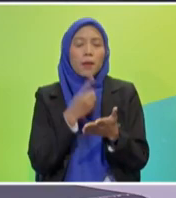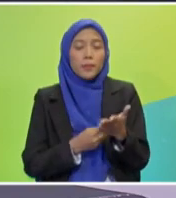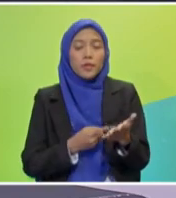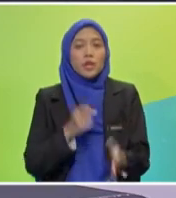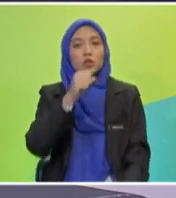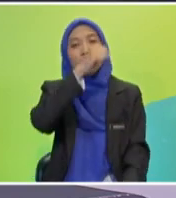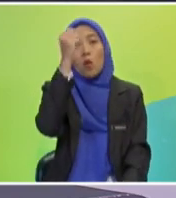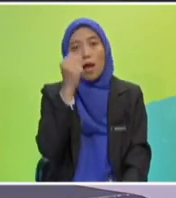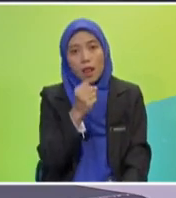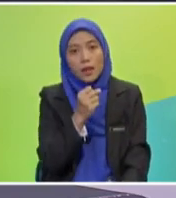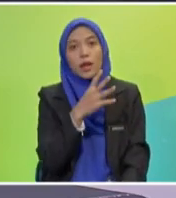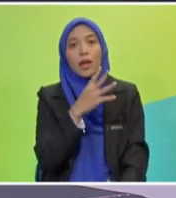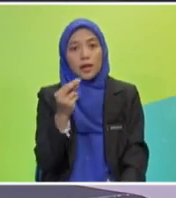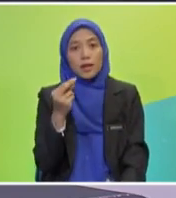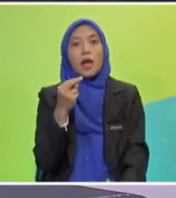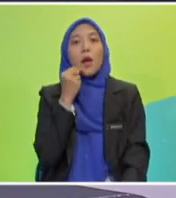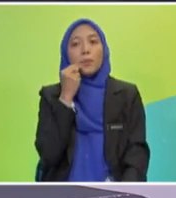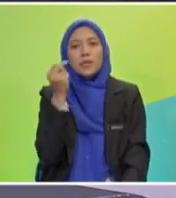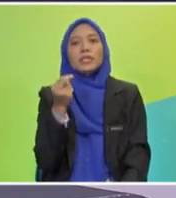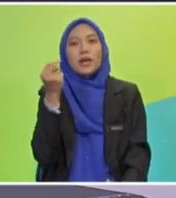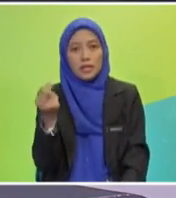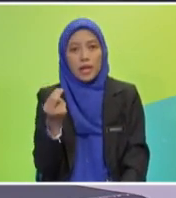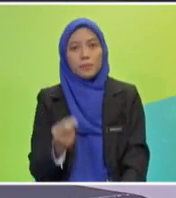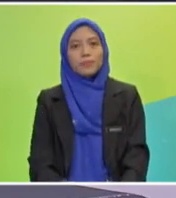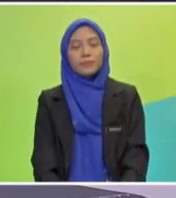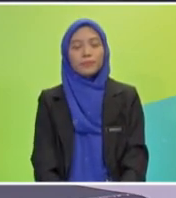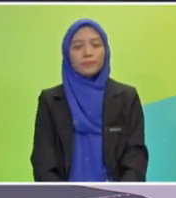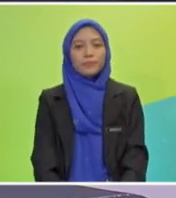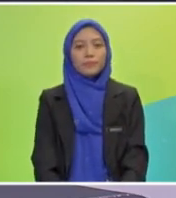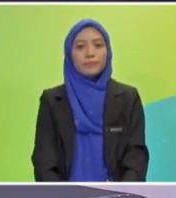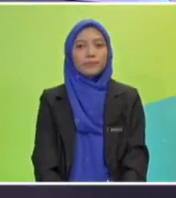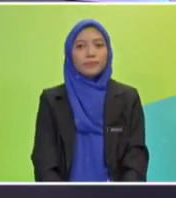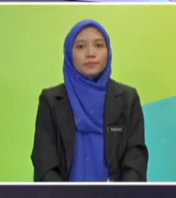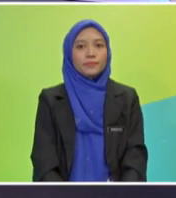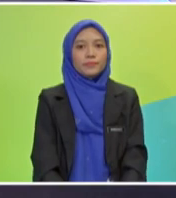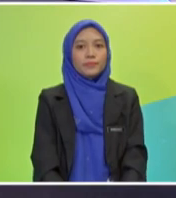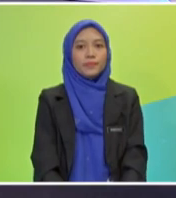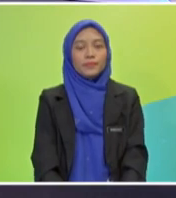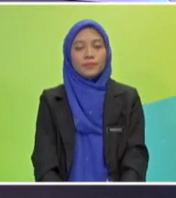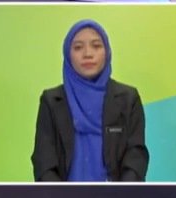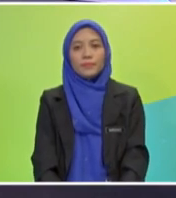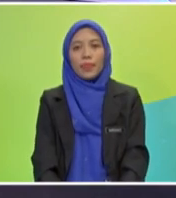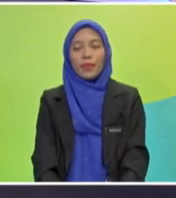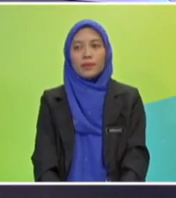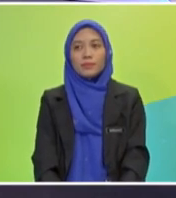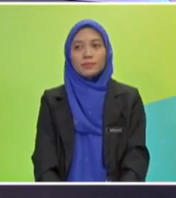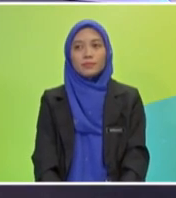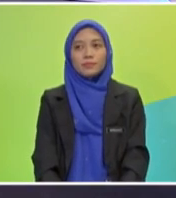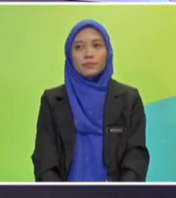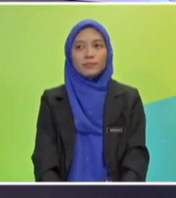kita bualkan pada awal slot kita tadi. Okey, itu